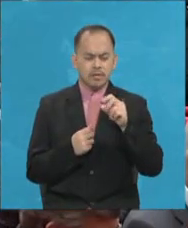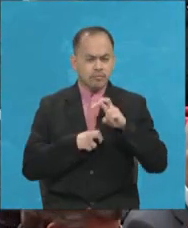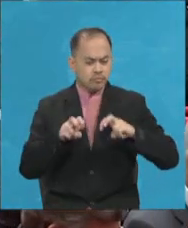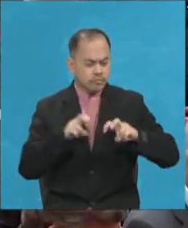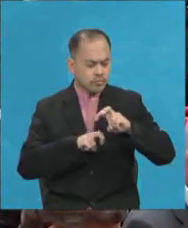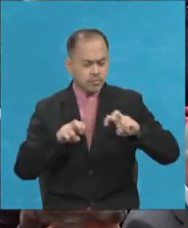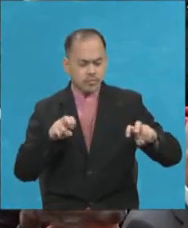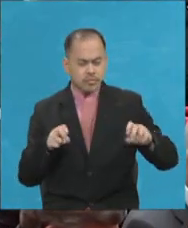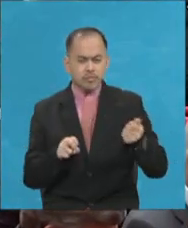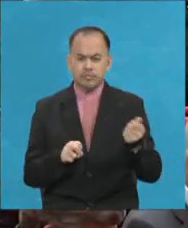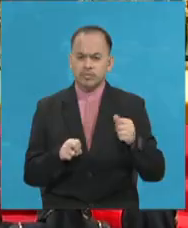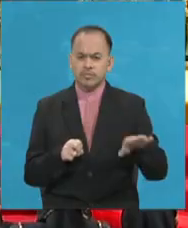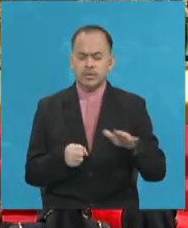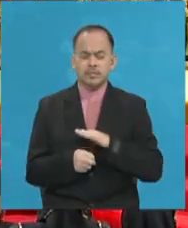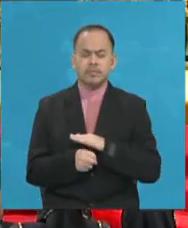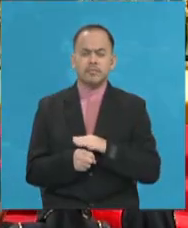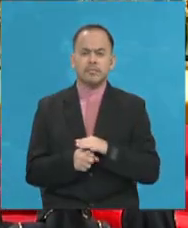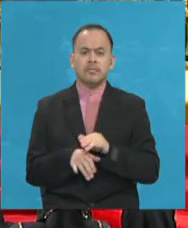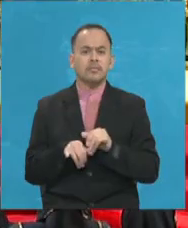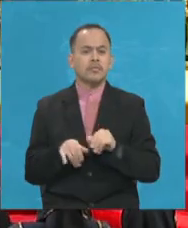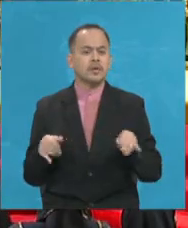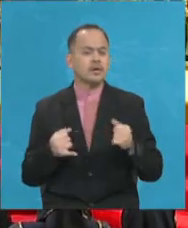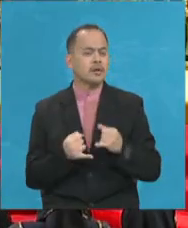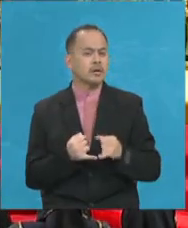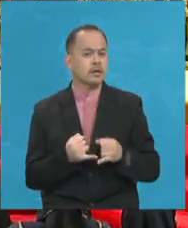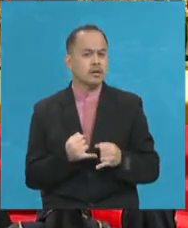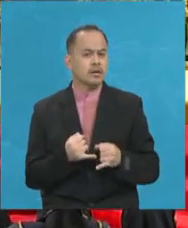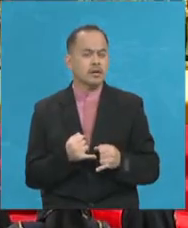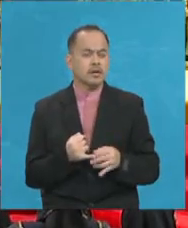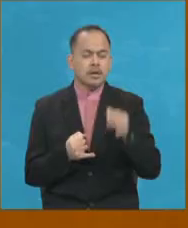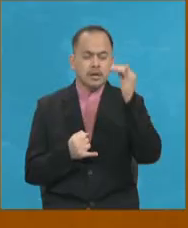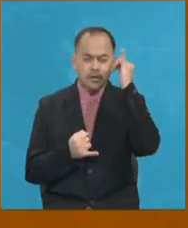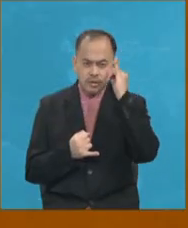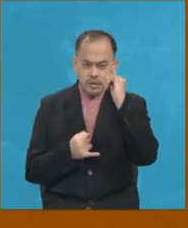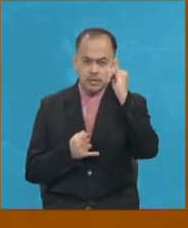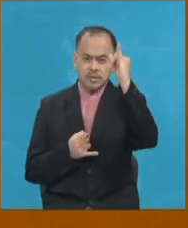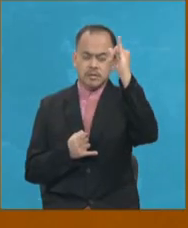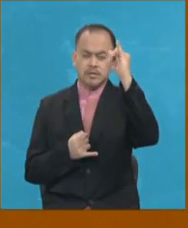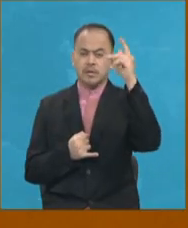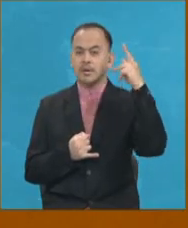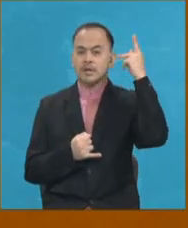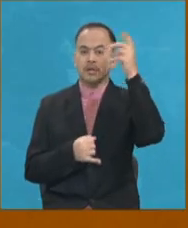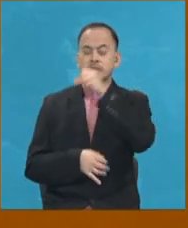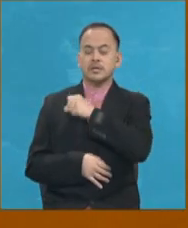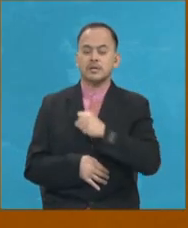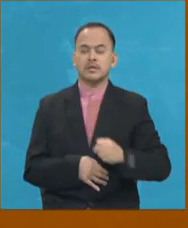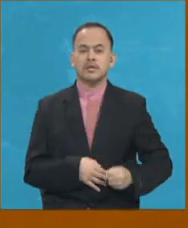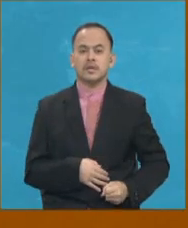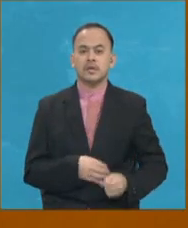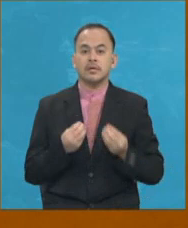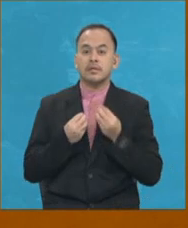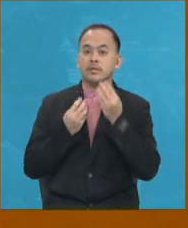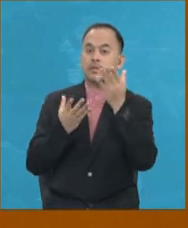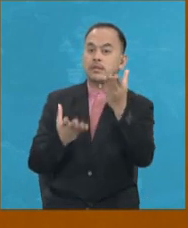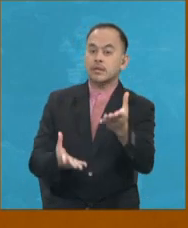sudah pun di peringkat akhir dan insya Allah Hai kerajaan peta akan mengumumkannya